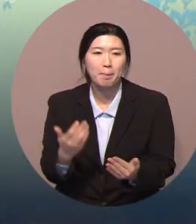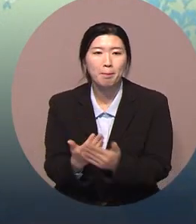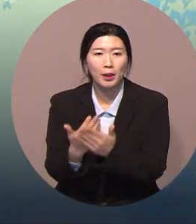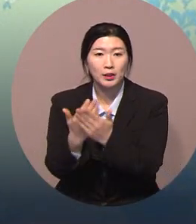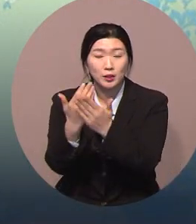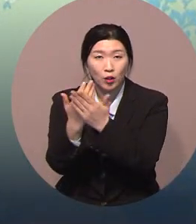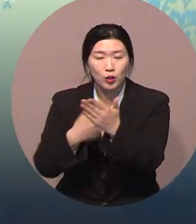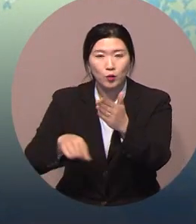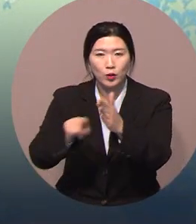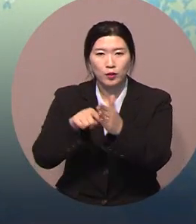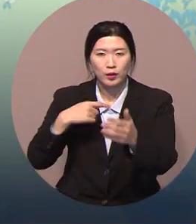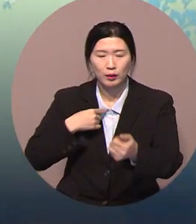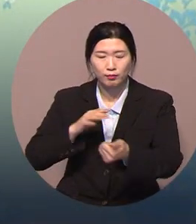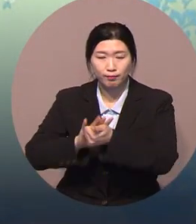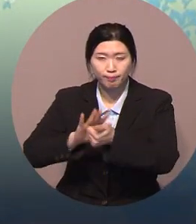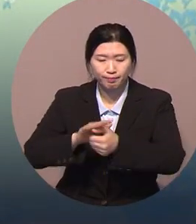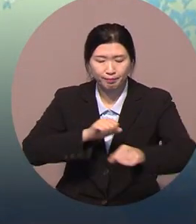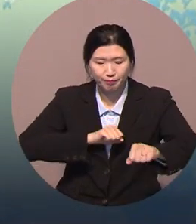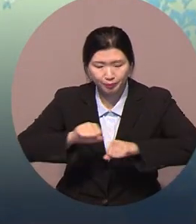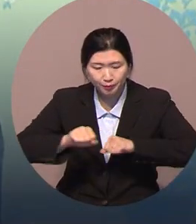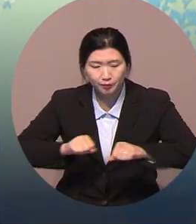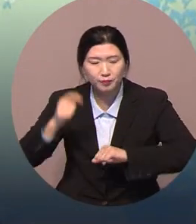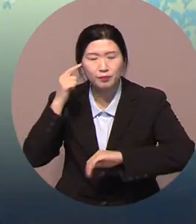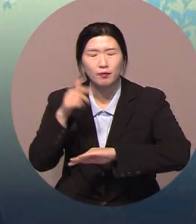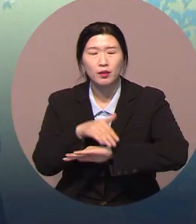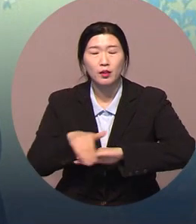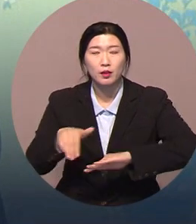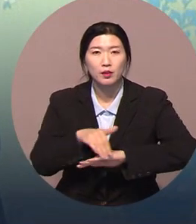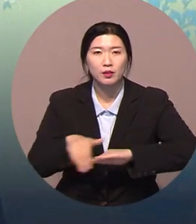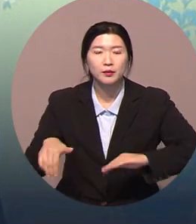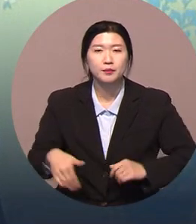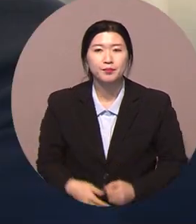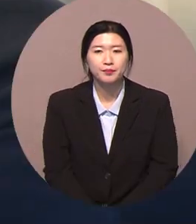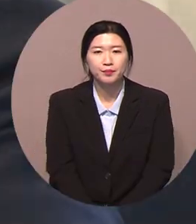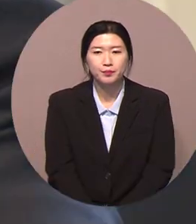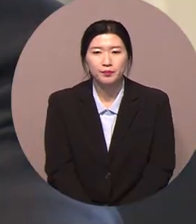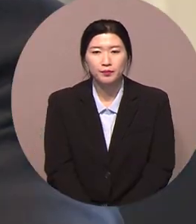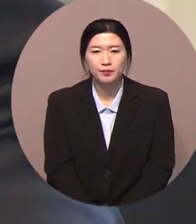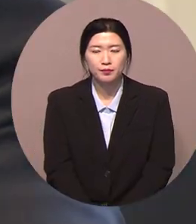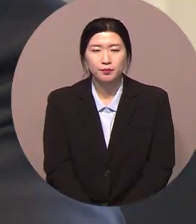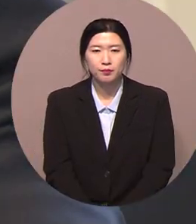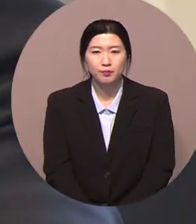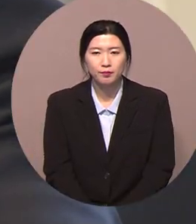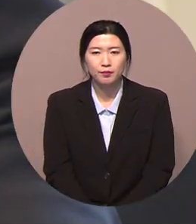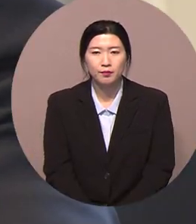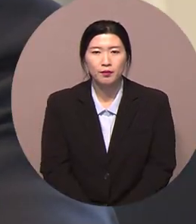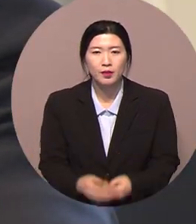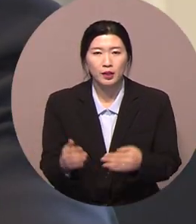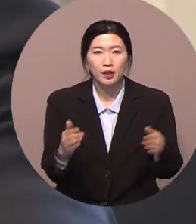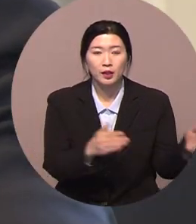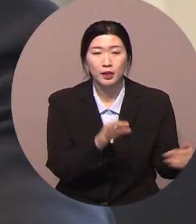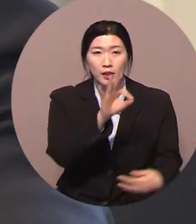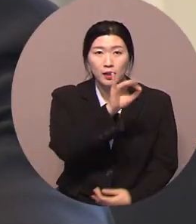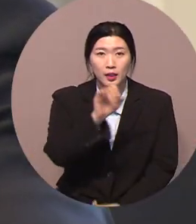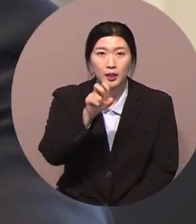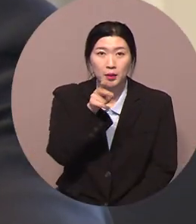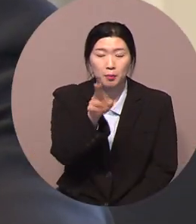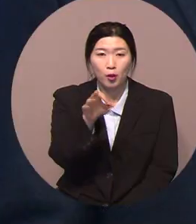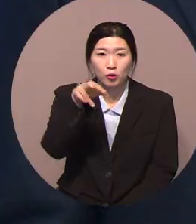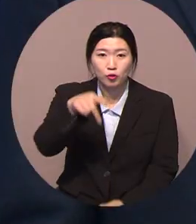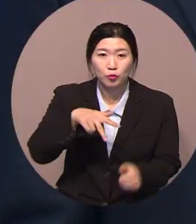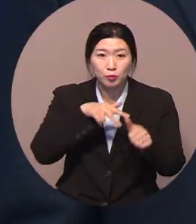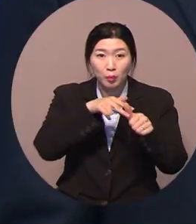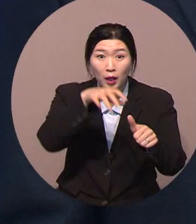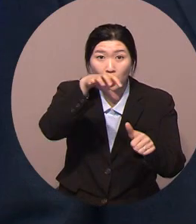미래의 아산이 그래도 제 2의 성기를 맞이할 수 있도록 이명수 의원이 오선 도전장을 내민 아산